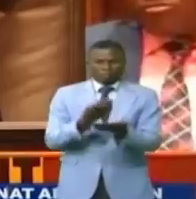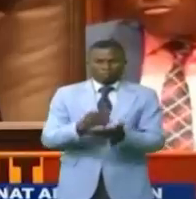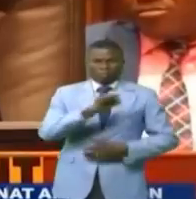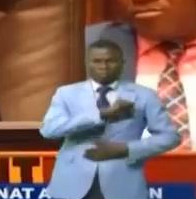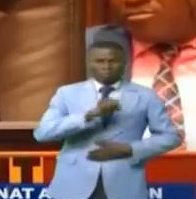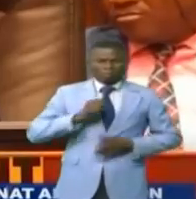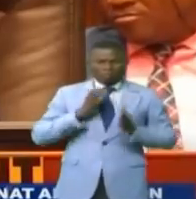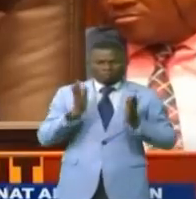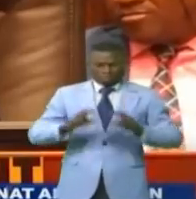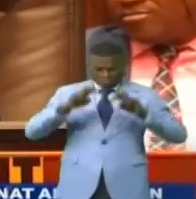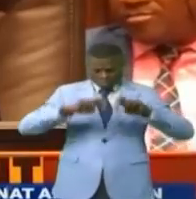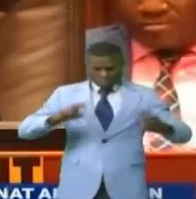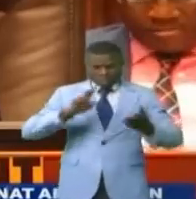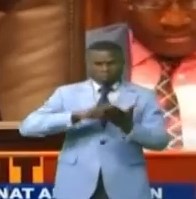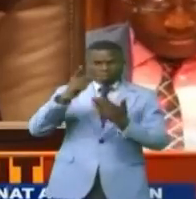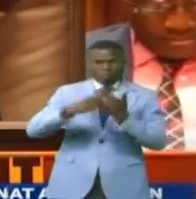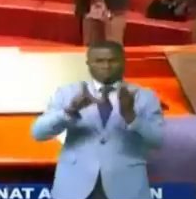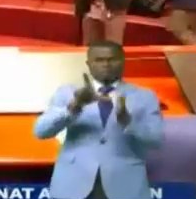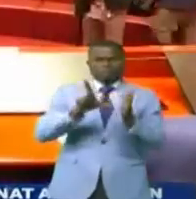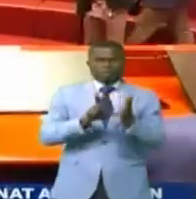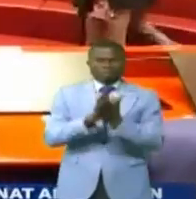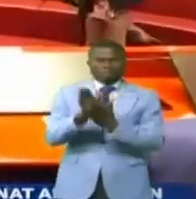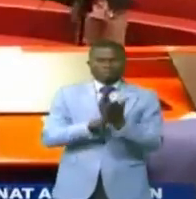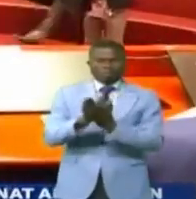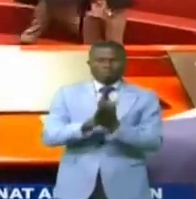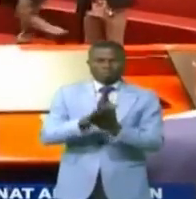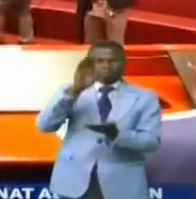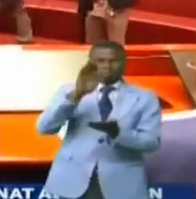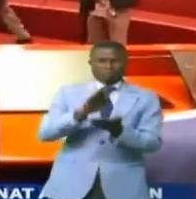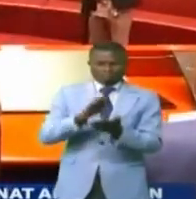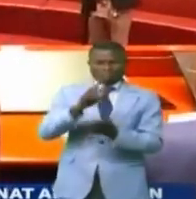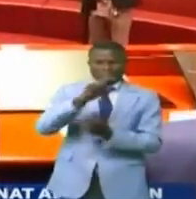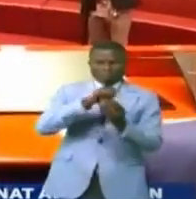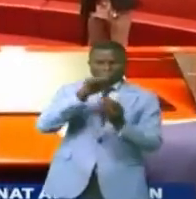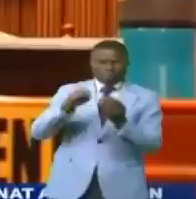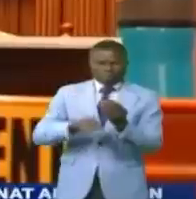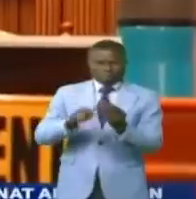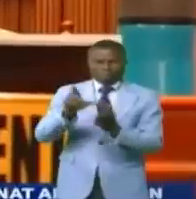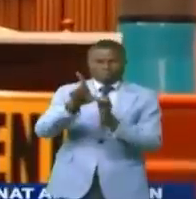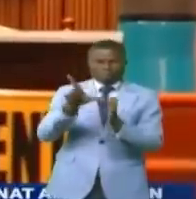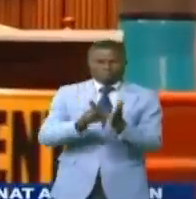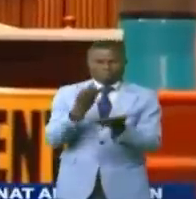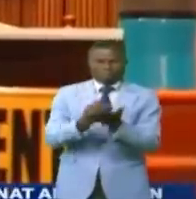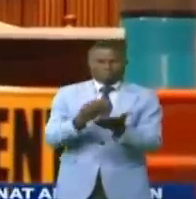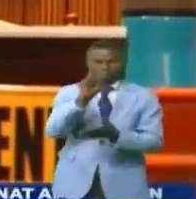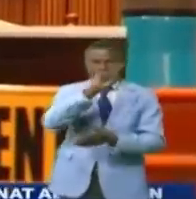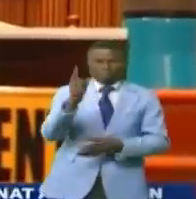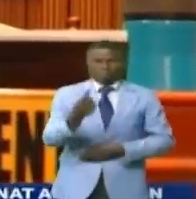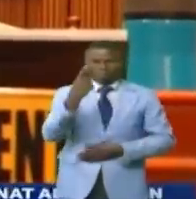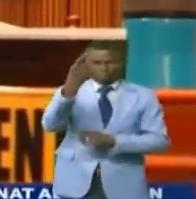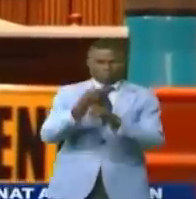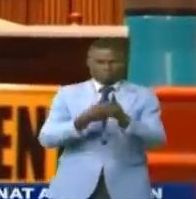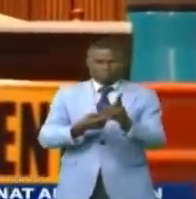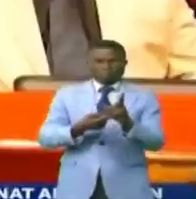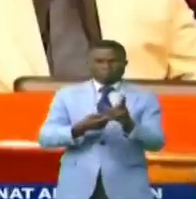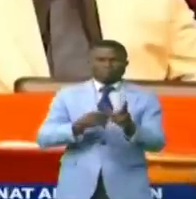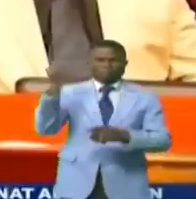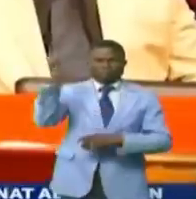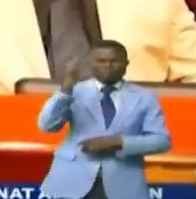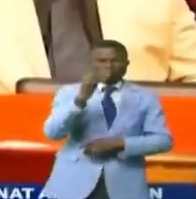vont examiner le projet de loi portant reddition de compte de la loi des finances du 31 décembre 2021 pour